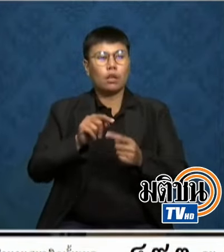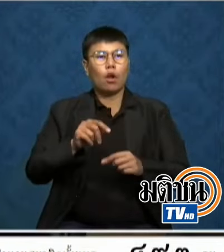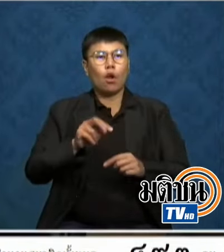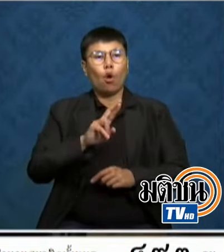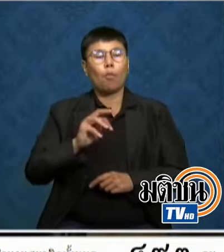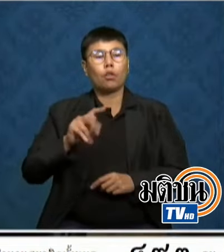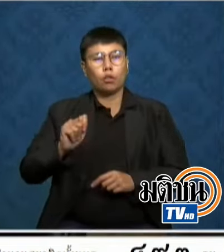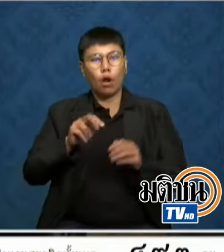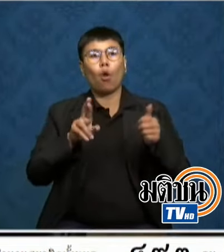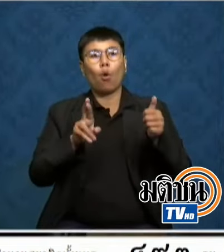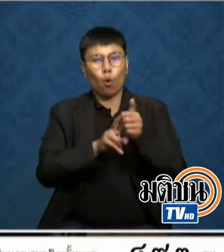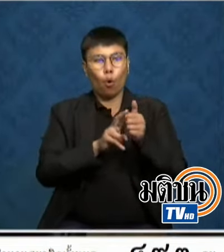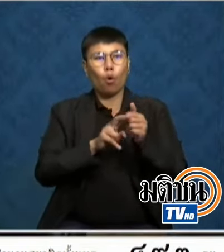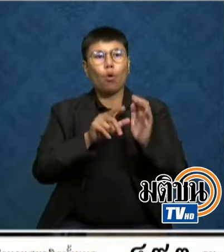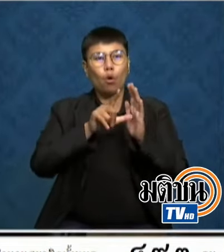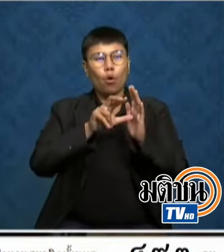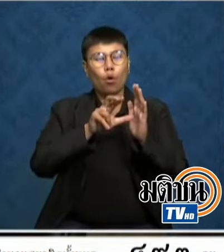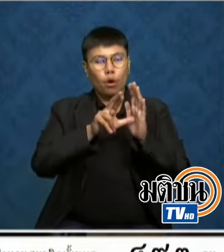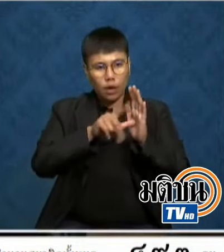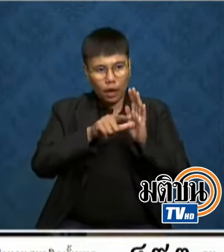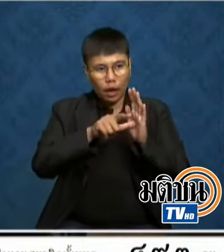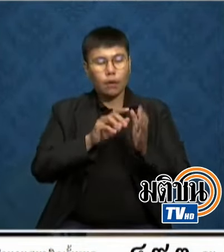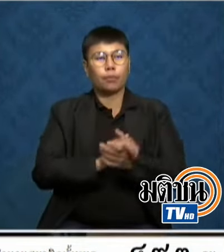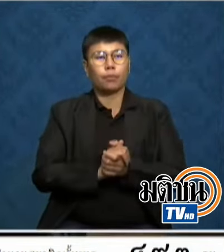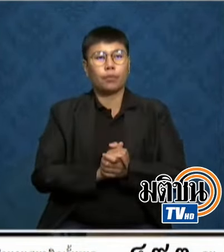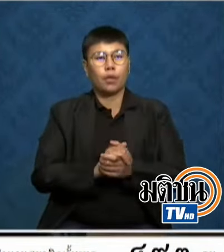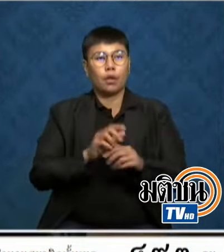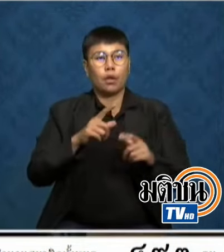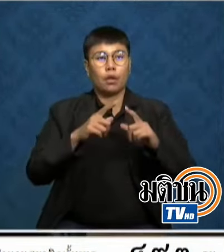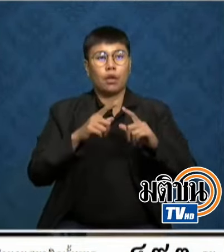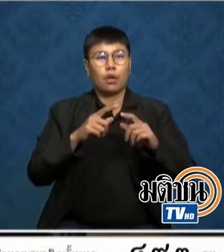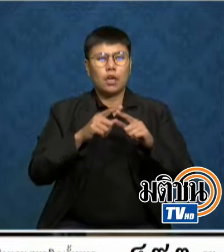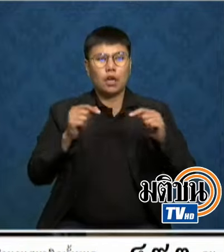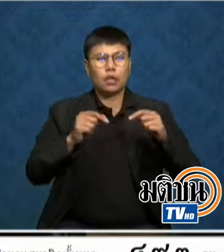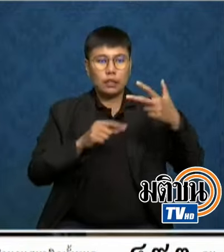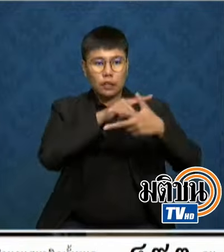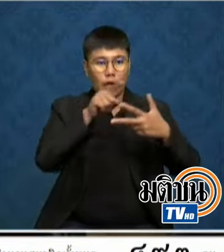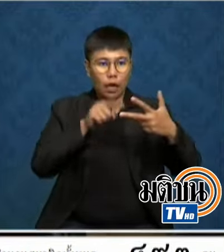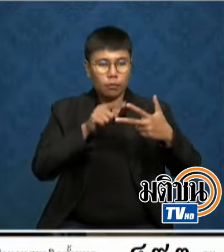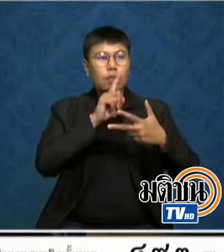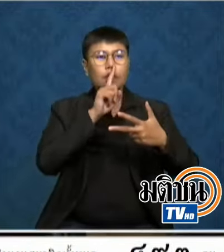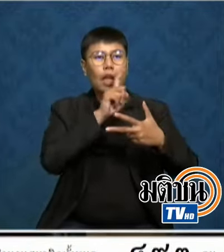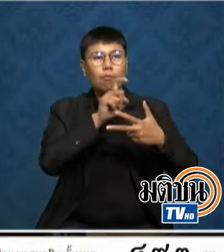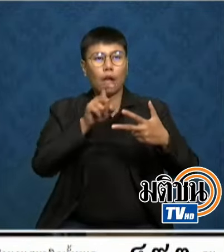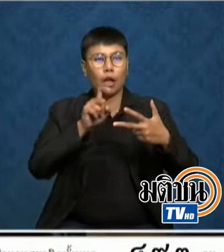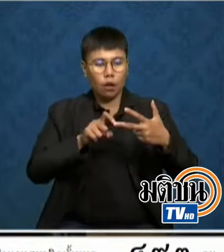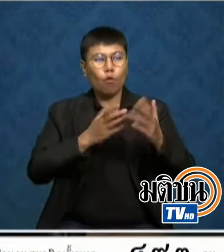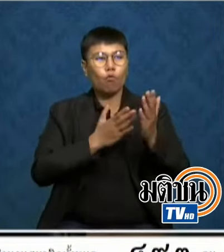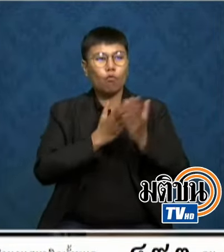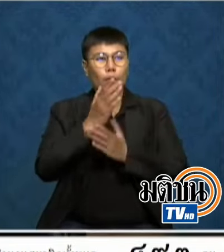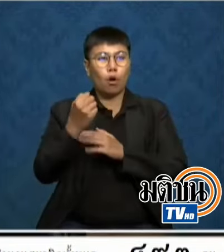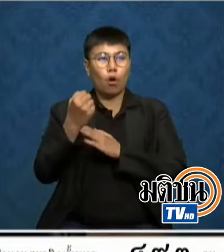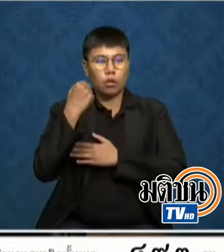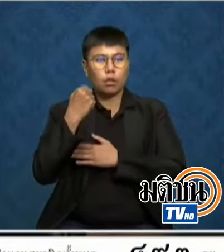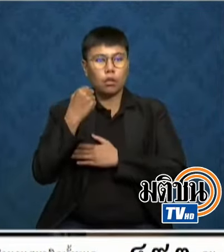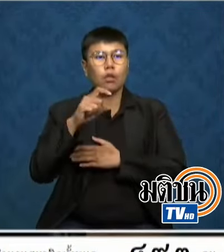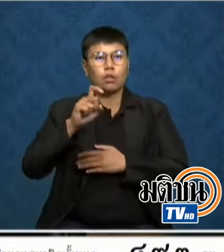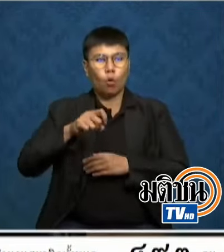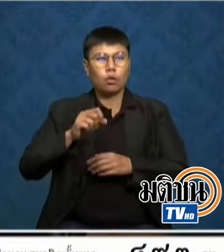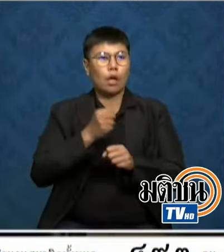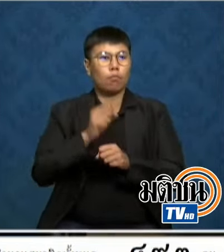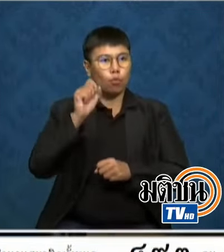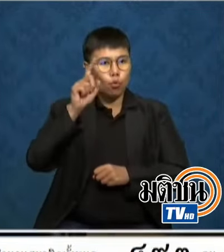ตรีและรองนายกรัฐมนตรีฝ่ายความมั่นคงด้วยนะครับเพราะว่าเรื่อง3เรื่องที่ผมอยากจะเรียนถามท่านรองนายกรัฐมนตรีฝ่ายความมั่นคงเนี่ยเป็นสิ่งจำเป็นเร่งด่ว